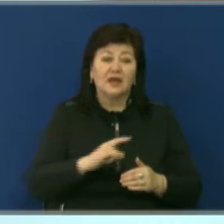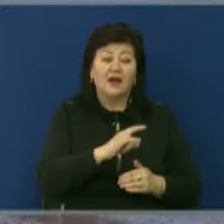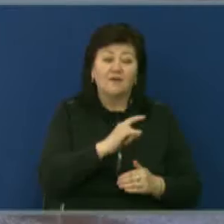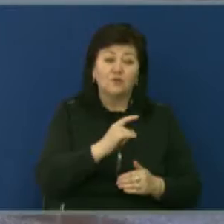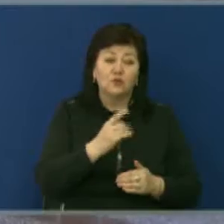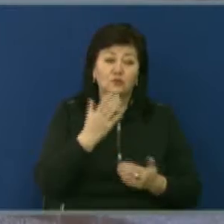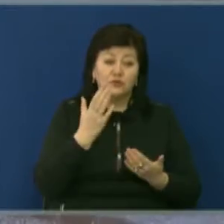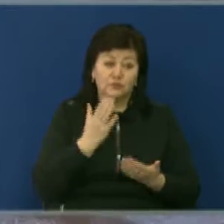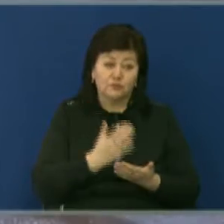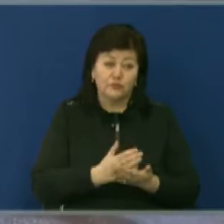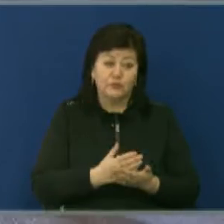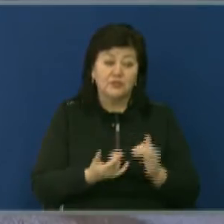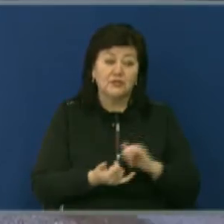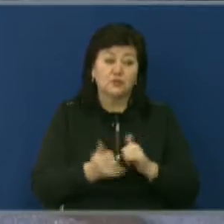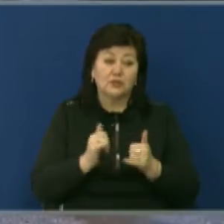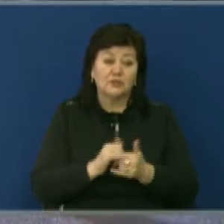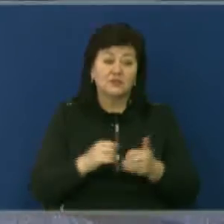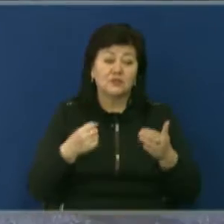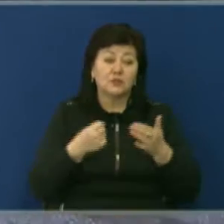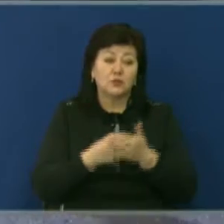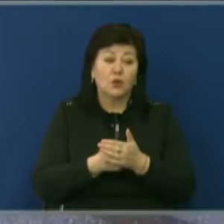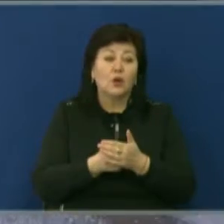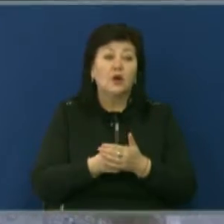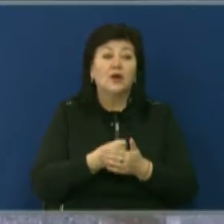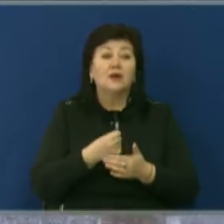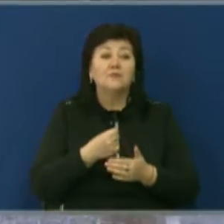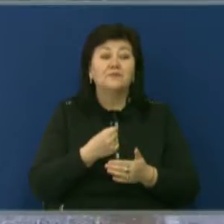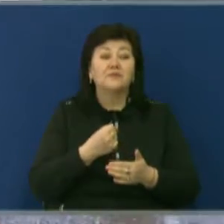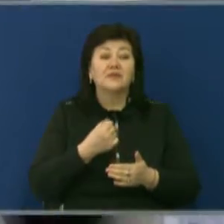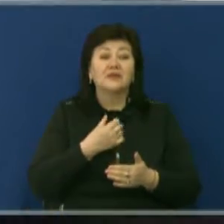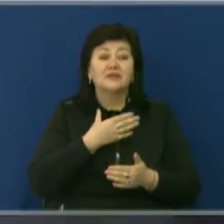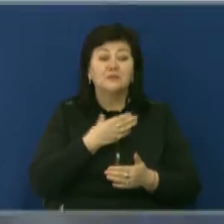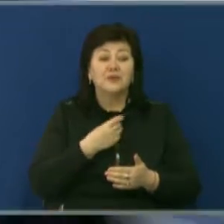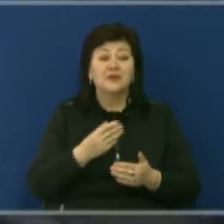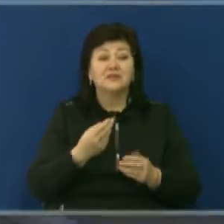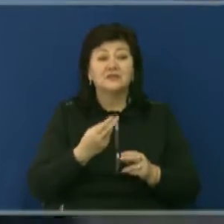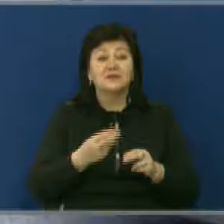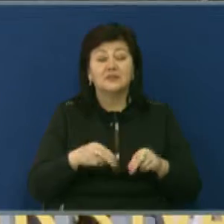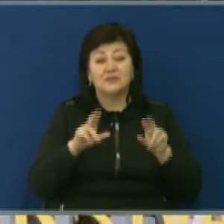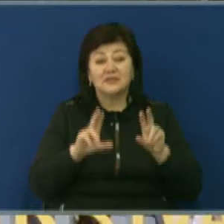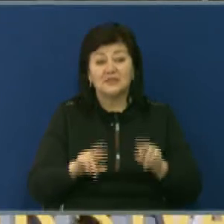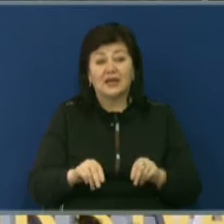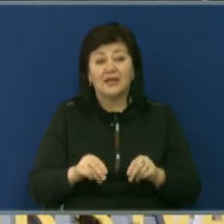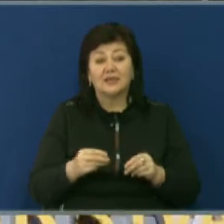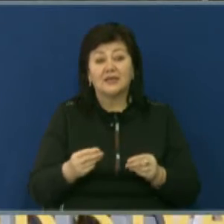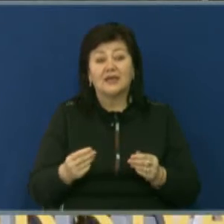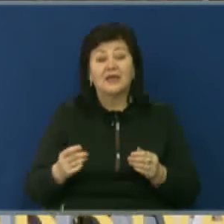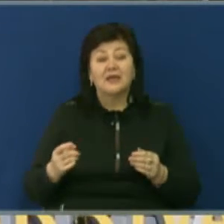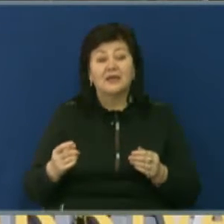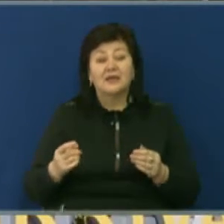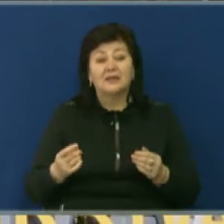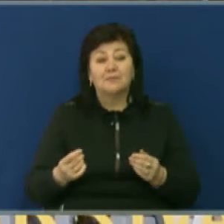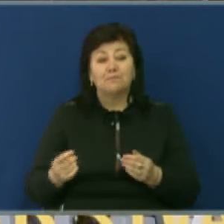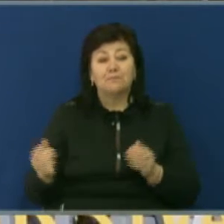ұсынылған. Айта кетейік, облыс орталығынан Семей шаһарына автобустан бөлек такси жалдап жетуге болады. Автобусқа билеттің құны 1800 теңге тұрса, такси